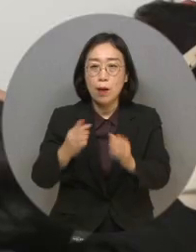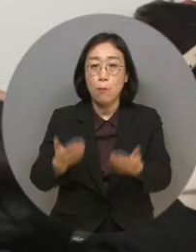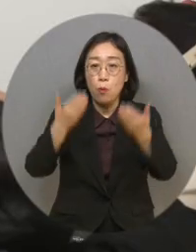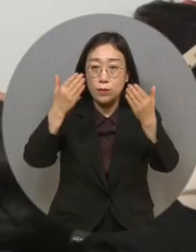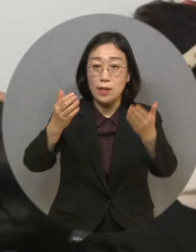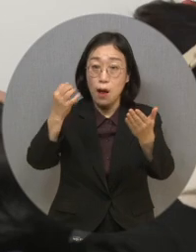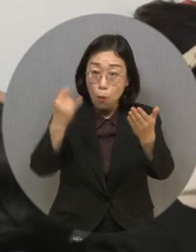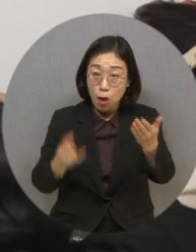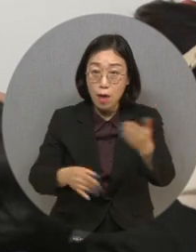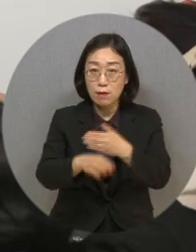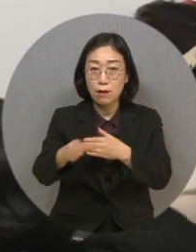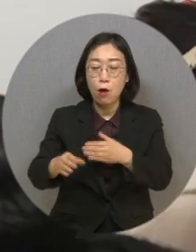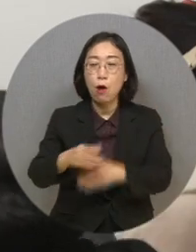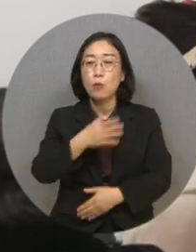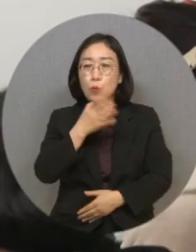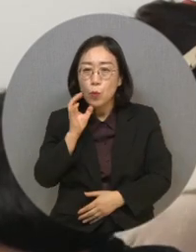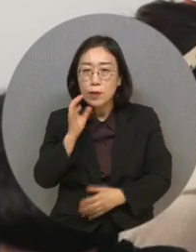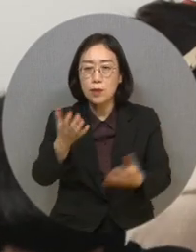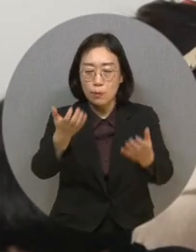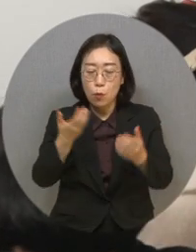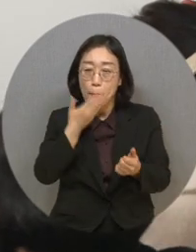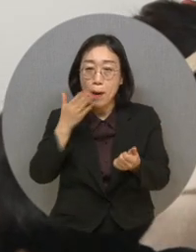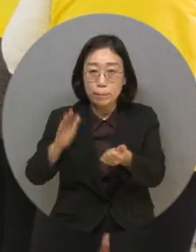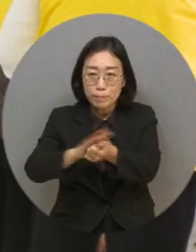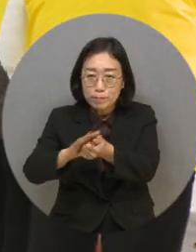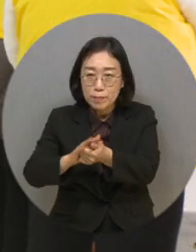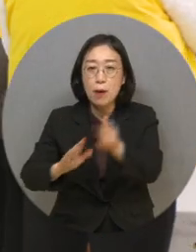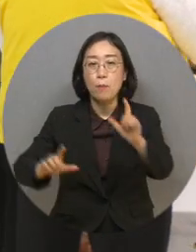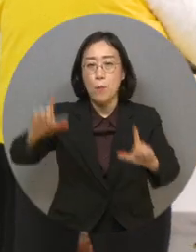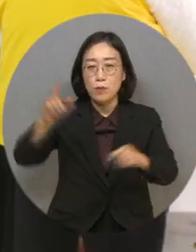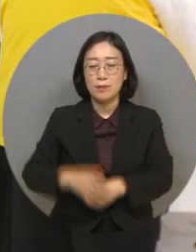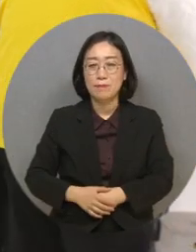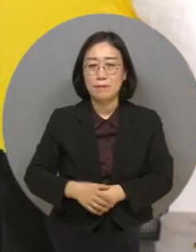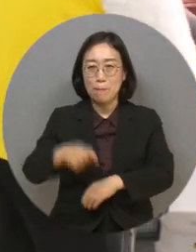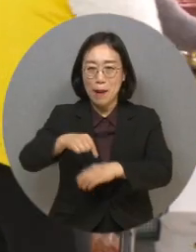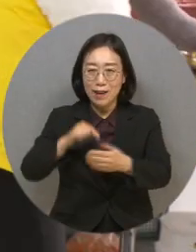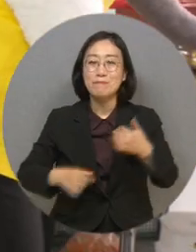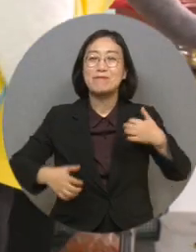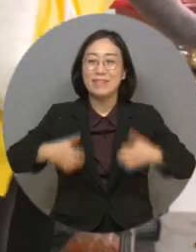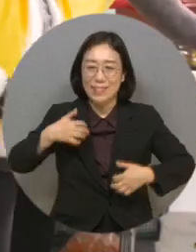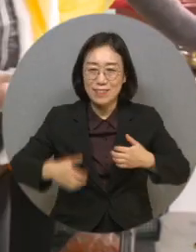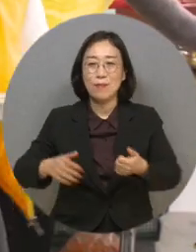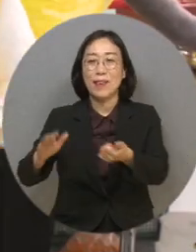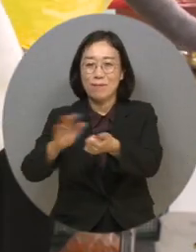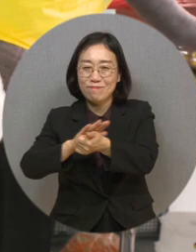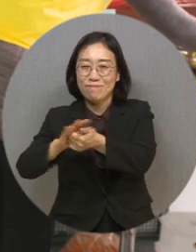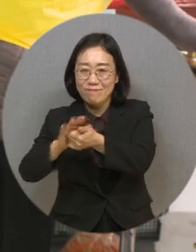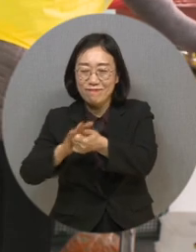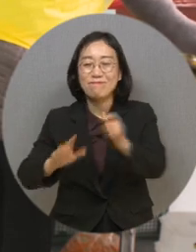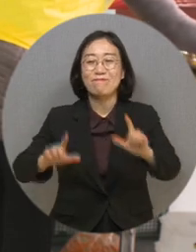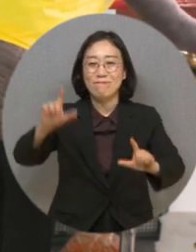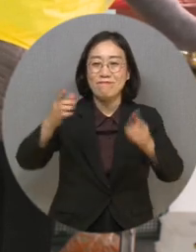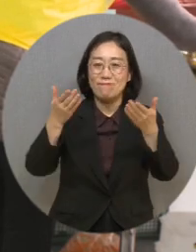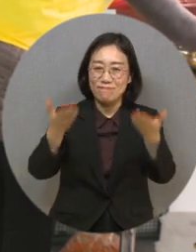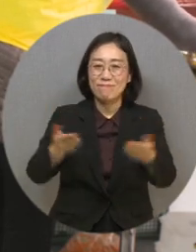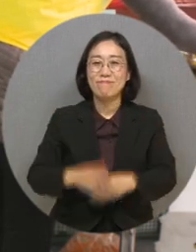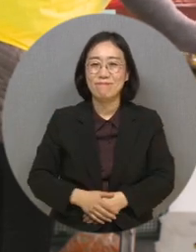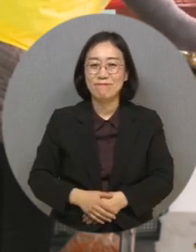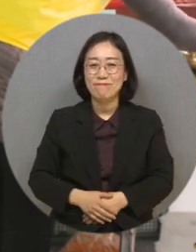끼 식사를 해결해드리기 위해 무료급식소를 열었습니다. 즐거운 마음으로 열심히 하고 있습니다.